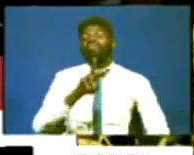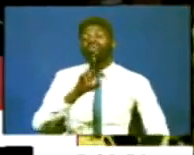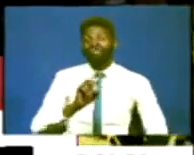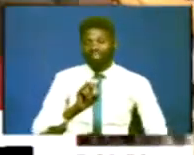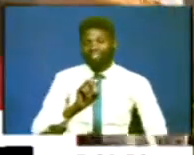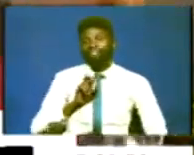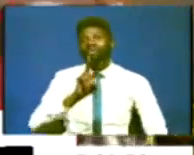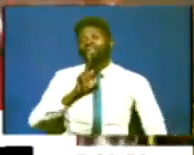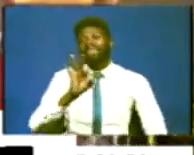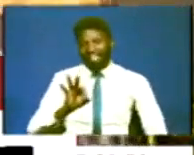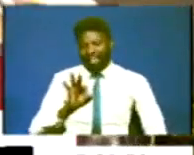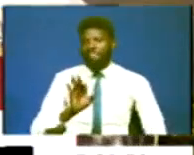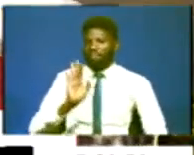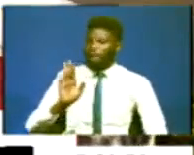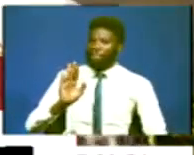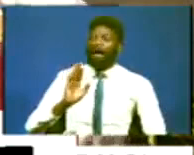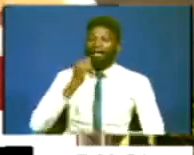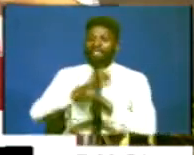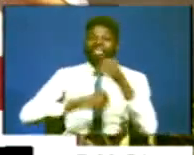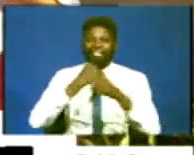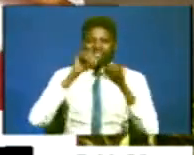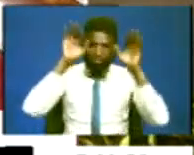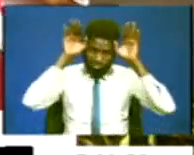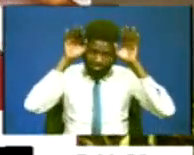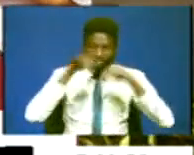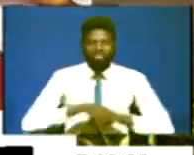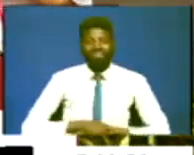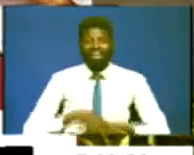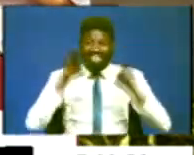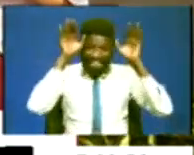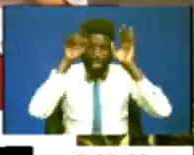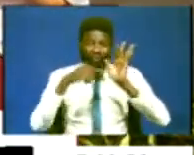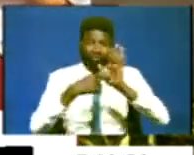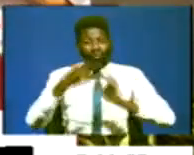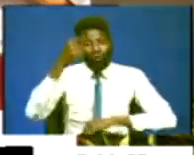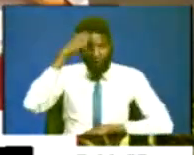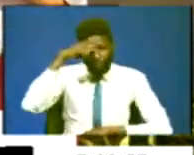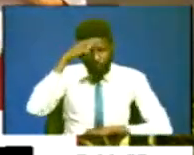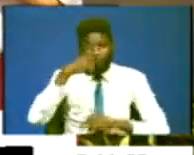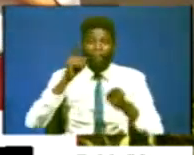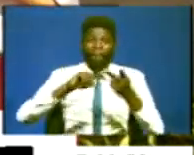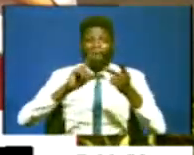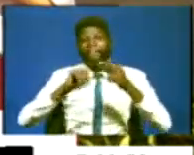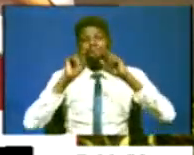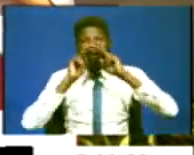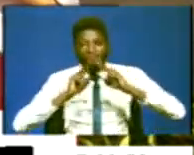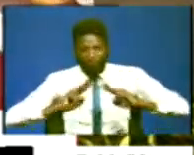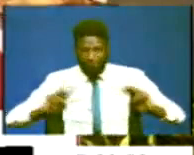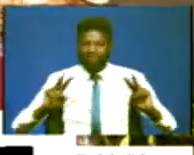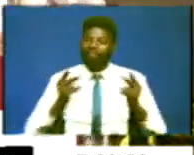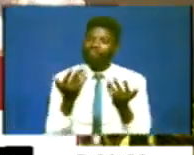ya kale. Rabbits represent a kind of a wisdom and also the peace. So